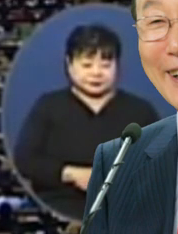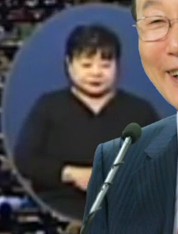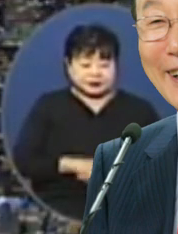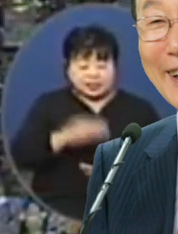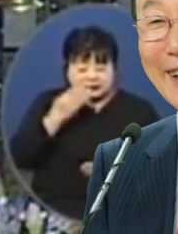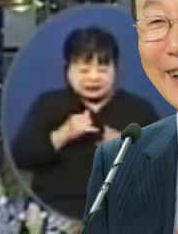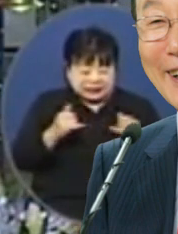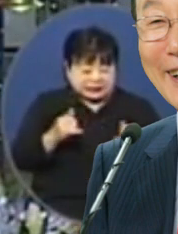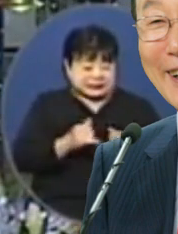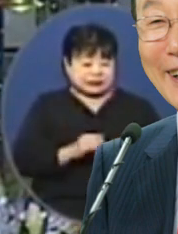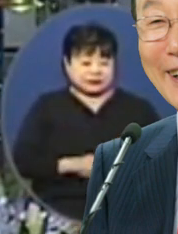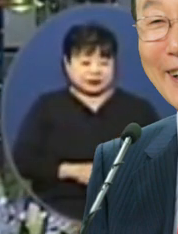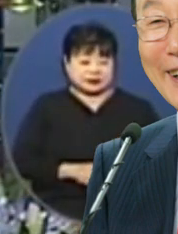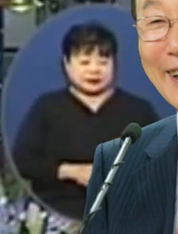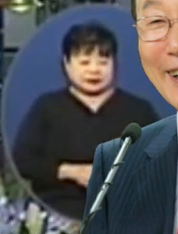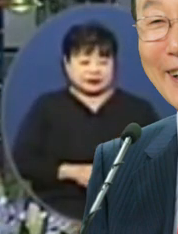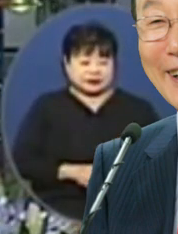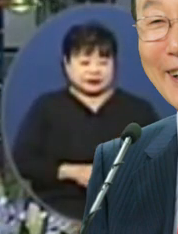이스라엘 백성들은